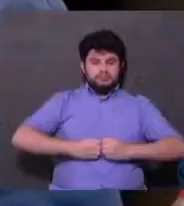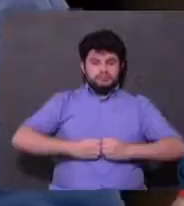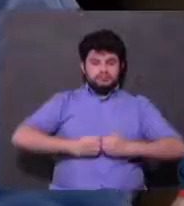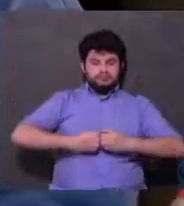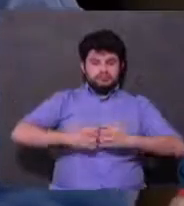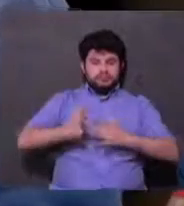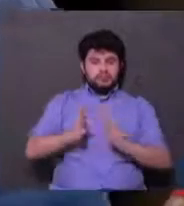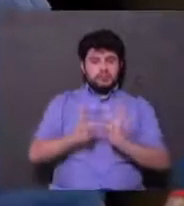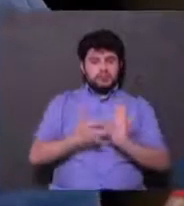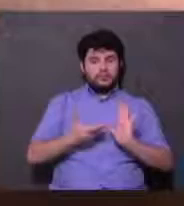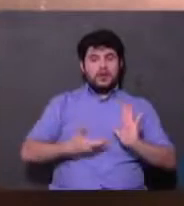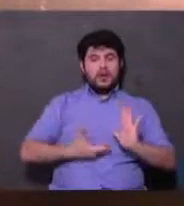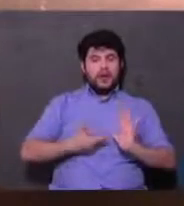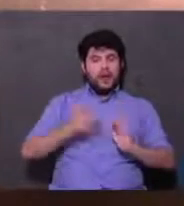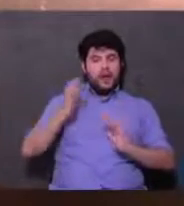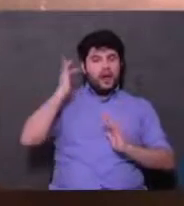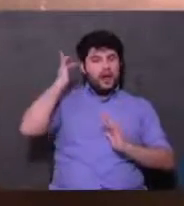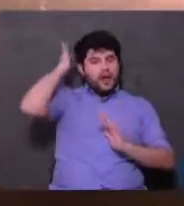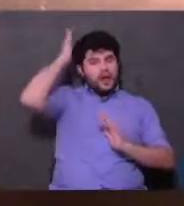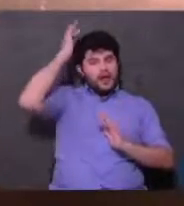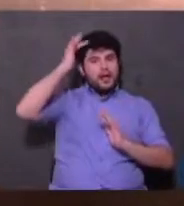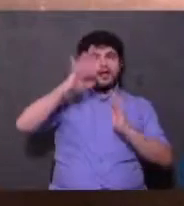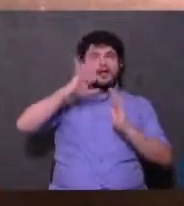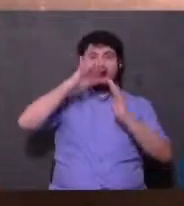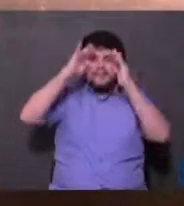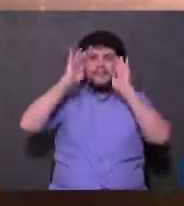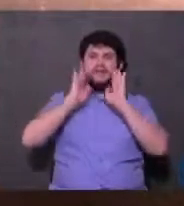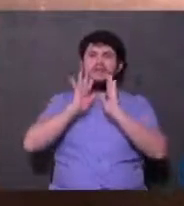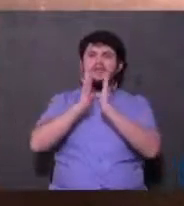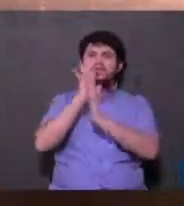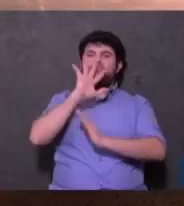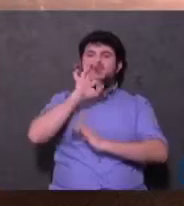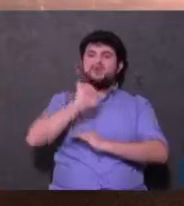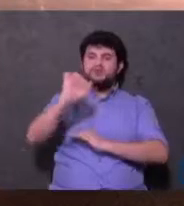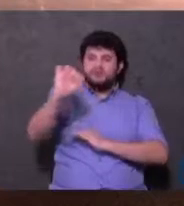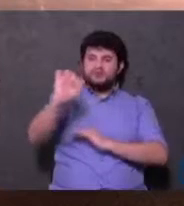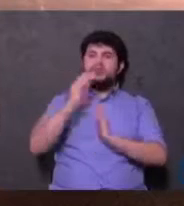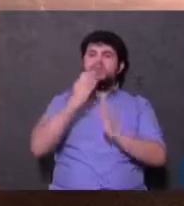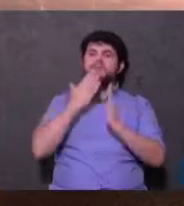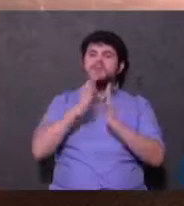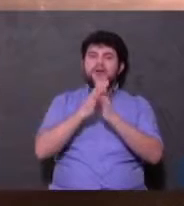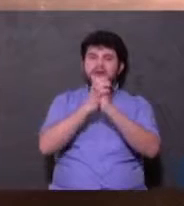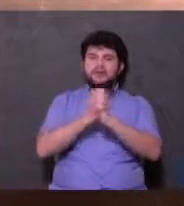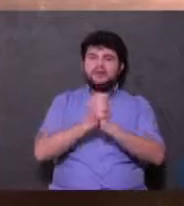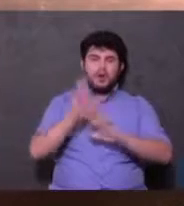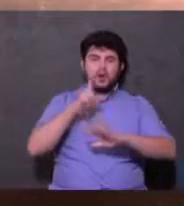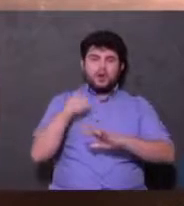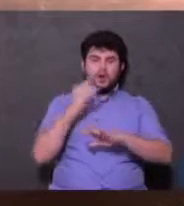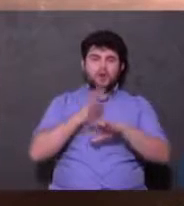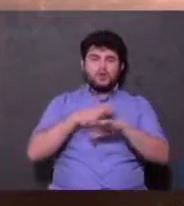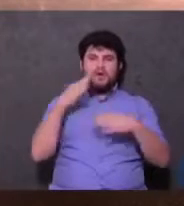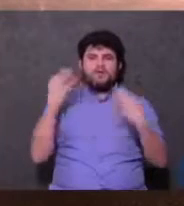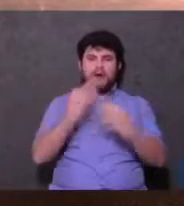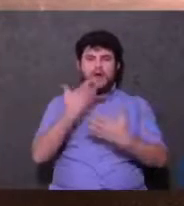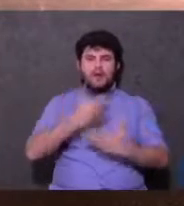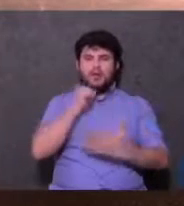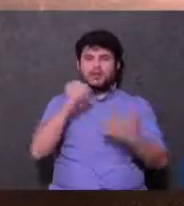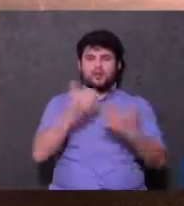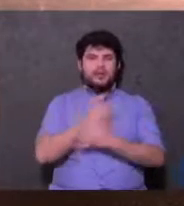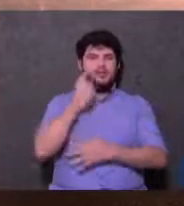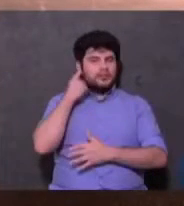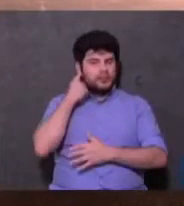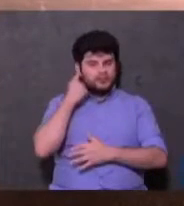est béni. Santa Maria, Mãe de Deus, rogai por nós, pecadores, agora e na hora da nossa morte.